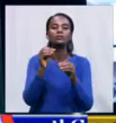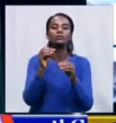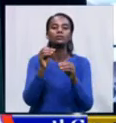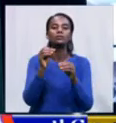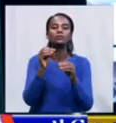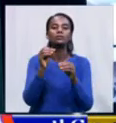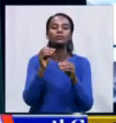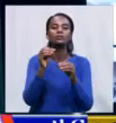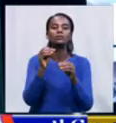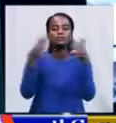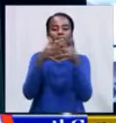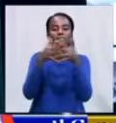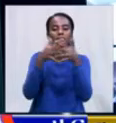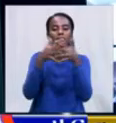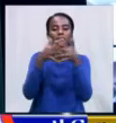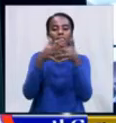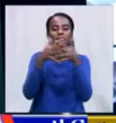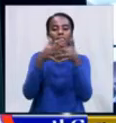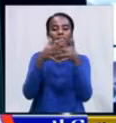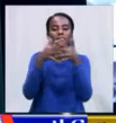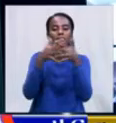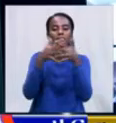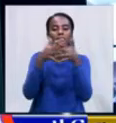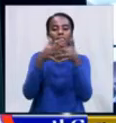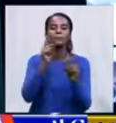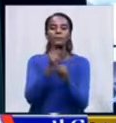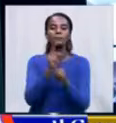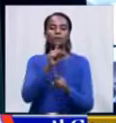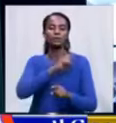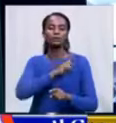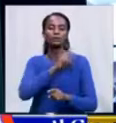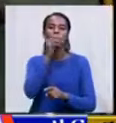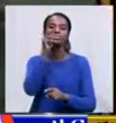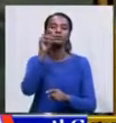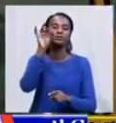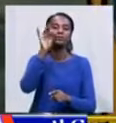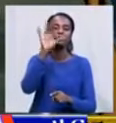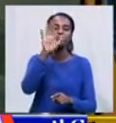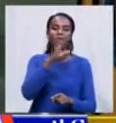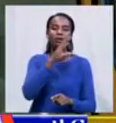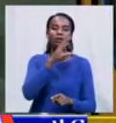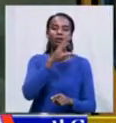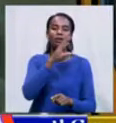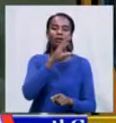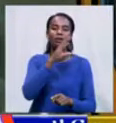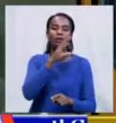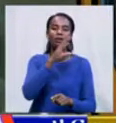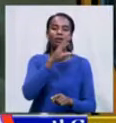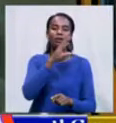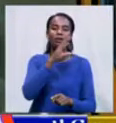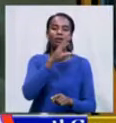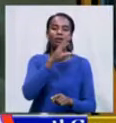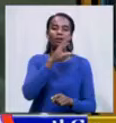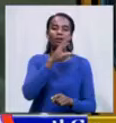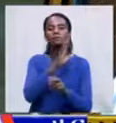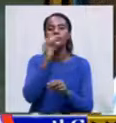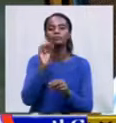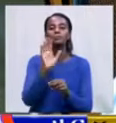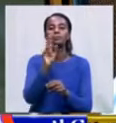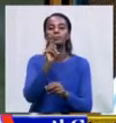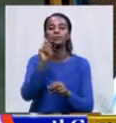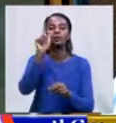በመስጠት እንዲተባበርና የክልሉ ልዩ ኃይል መደበኛ ፖሊሶች፣ ሚሊሻዎችና ደንብ አስከባሪዎች የወጣውን ህግ የማስከበር ሚናቸውን